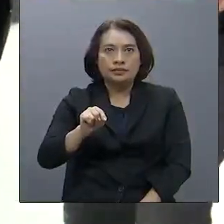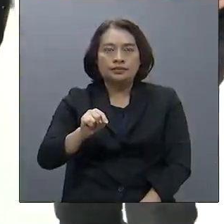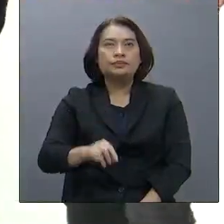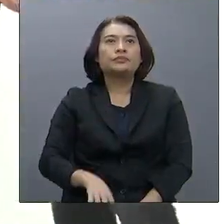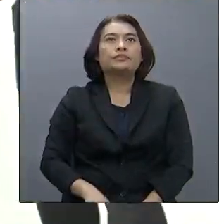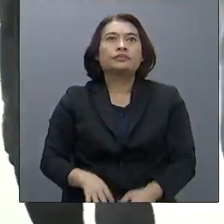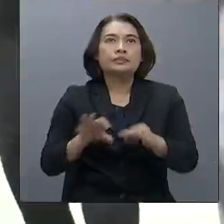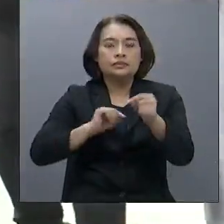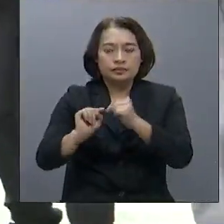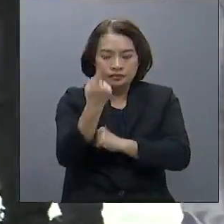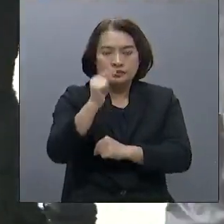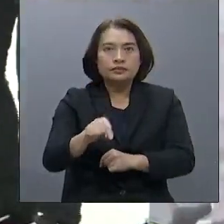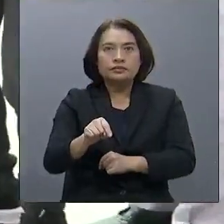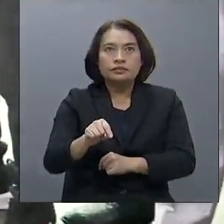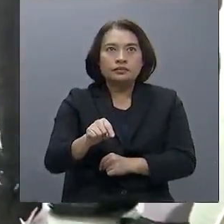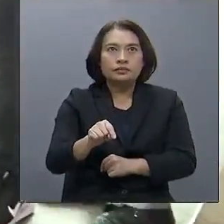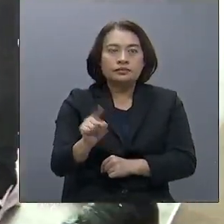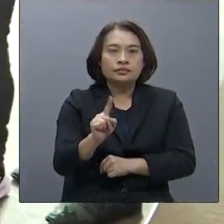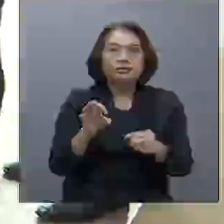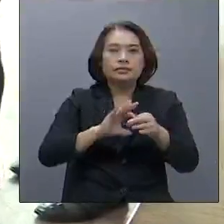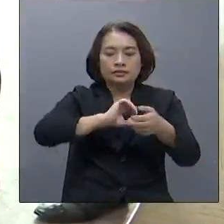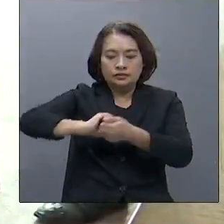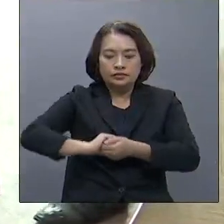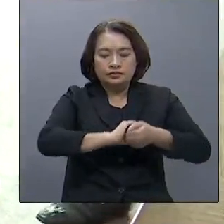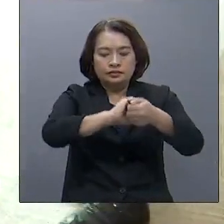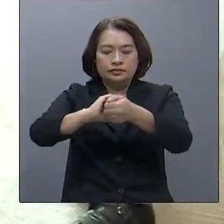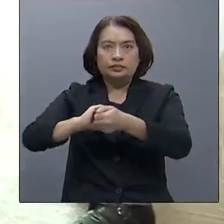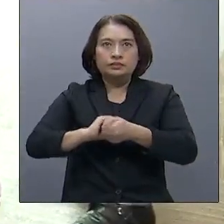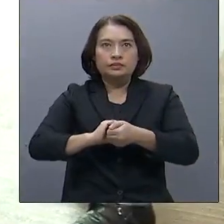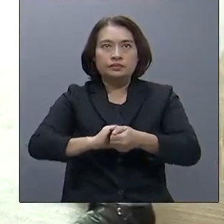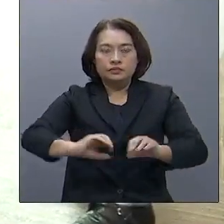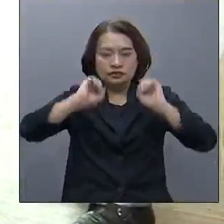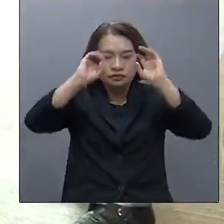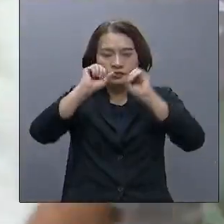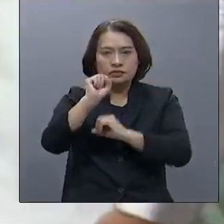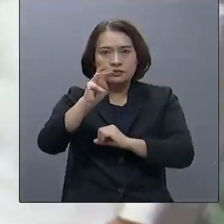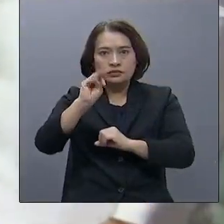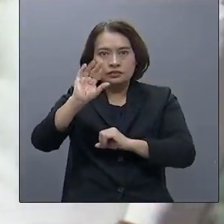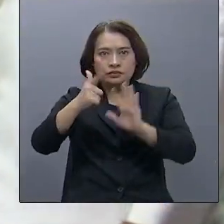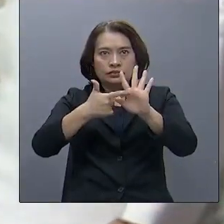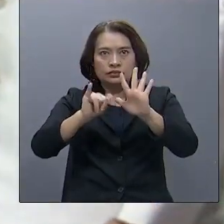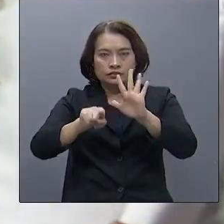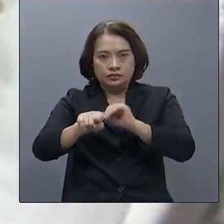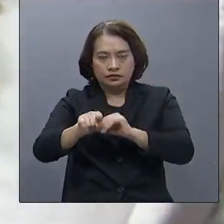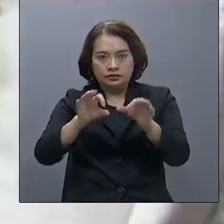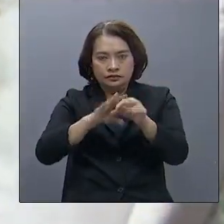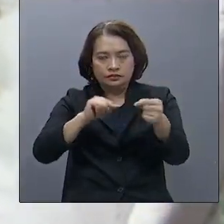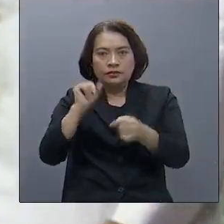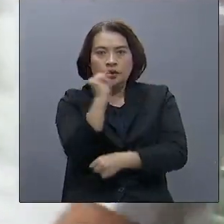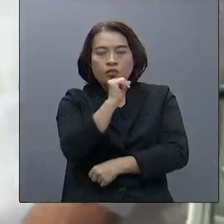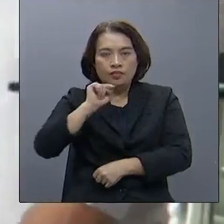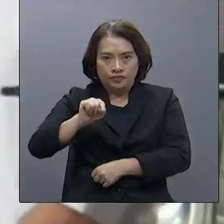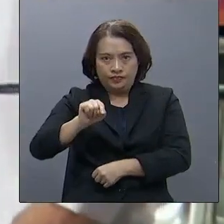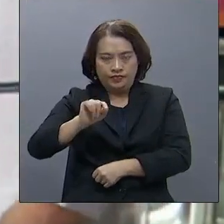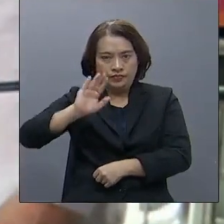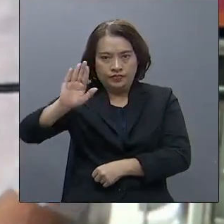ให้ฟังที่แรกจากความร่วมมือของศิลปินและครูสมชายเทียนชัยแห่ง SD Band ของสารพันลั่นทุ่งบางเขน